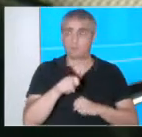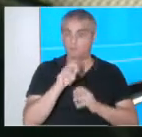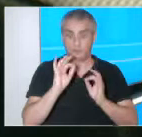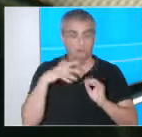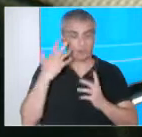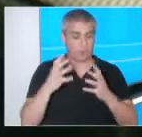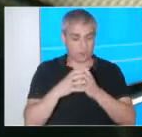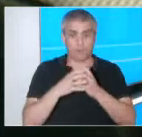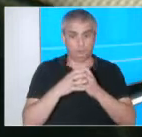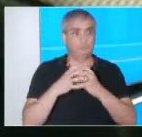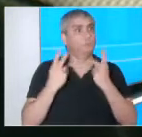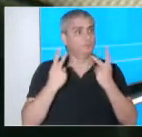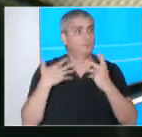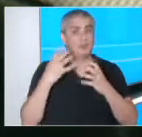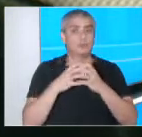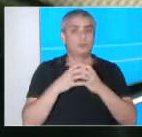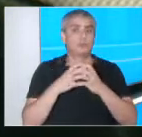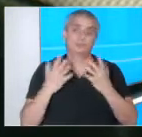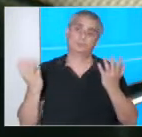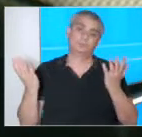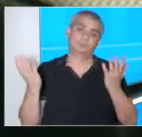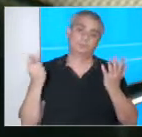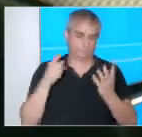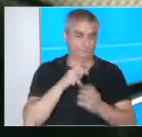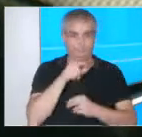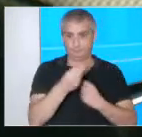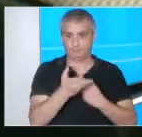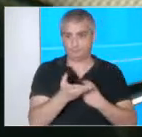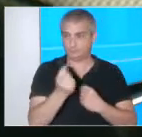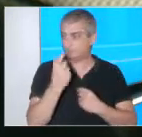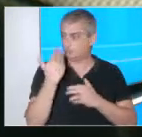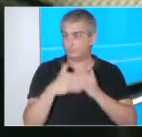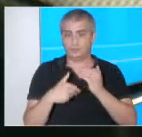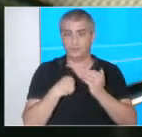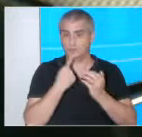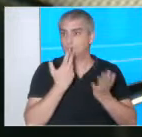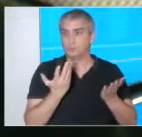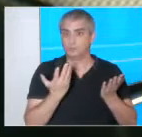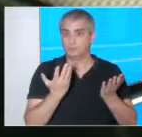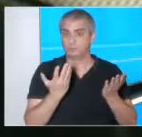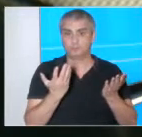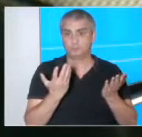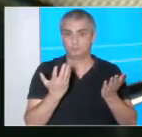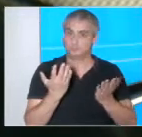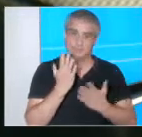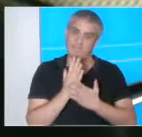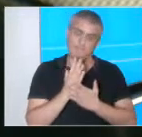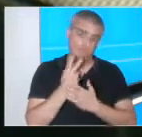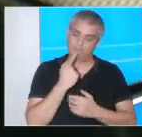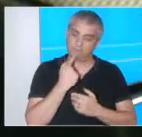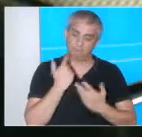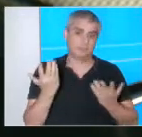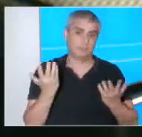וכדי להיות גוש, וזה שווה להיות גוש, אז אתה הולך עם הדבר הזה. בשבועות האחרונים אמרנו כבר, נראה לנו שזה כבר מיצה את